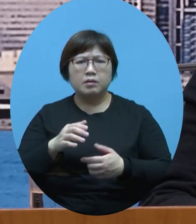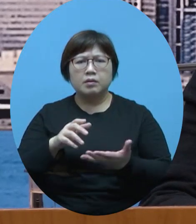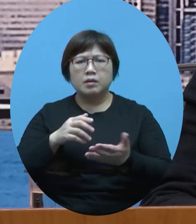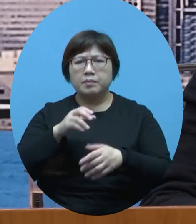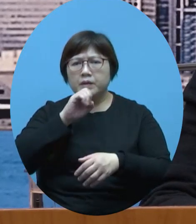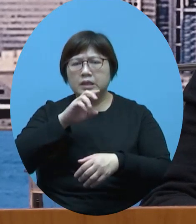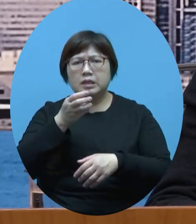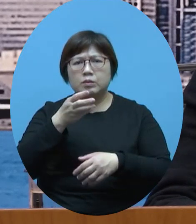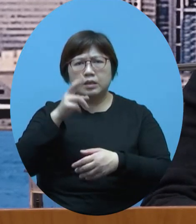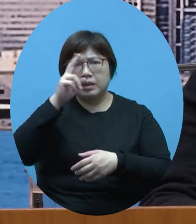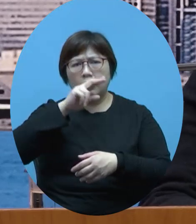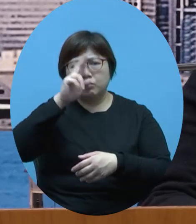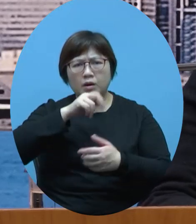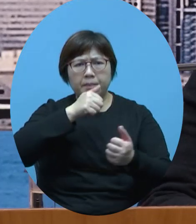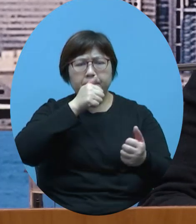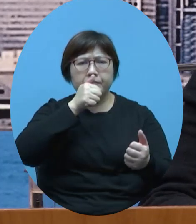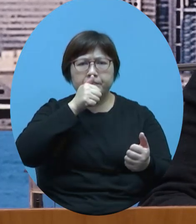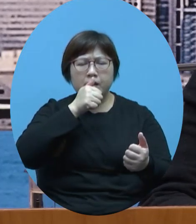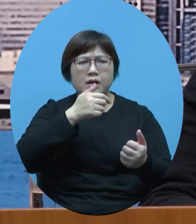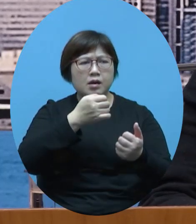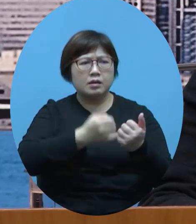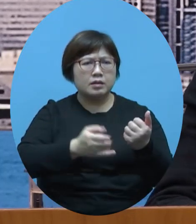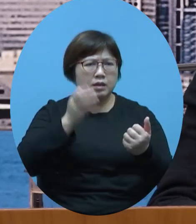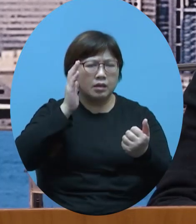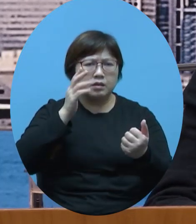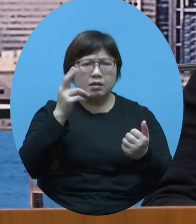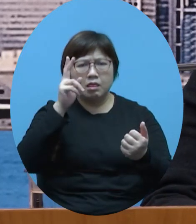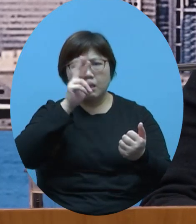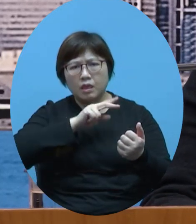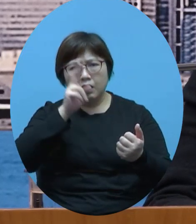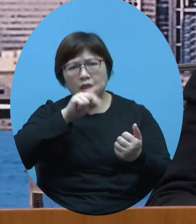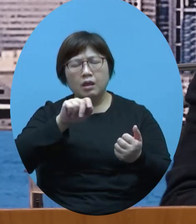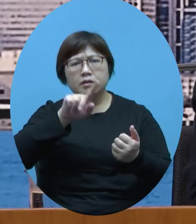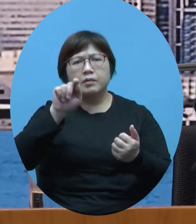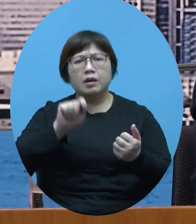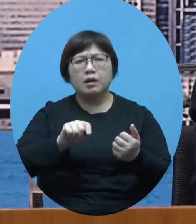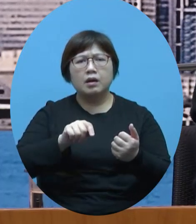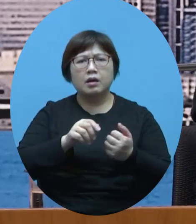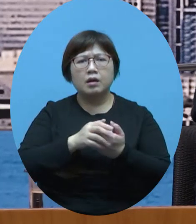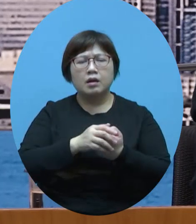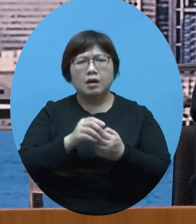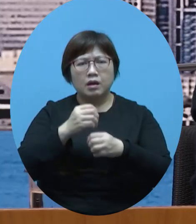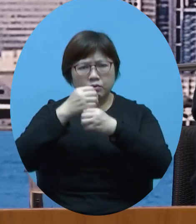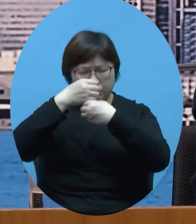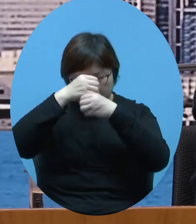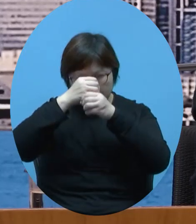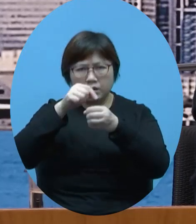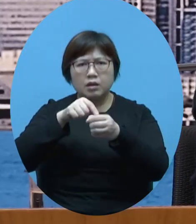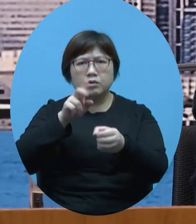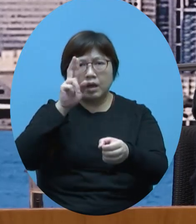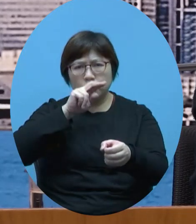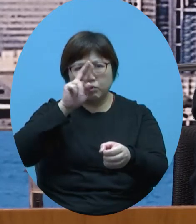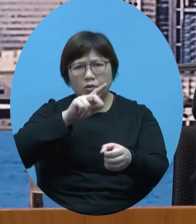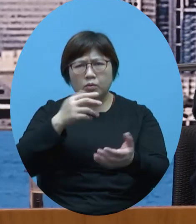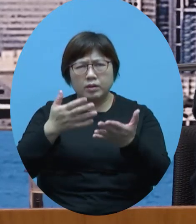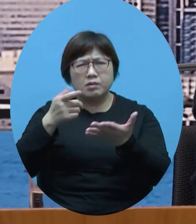會搞錯了阿爸同我阿仔個 case？ 咁其實係到底係會係樣本搞錯定係點？你哋有冇話一個調查方